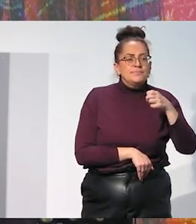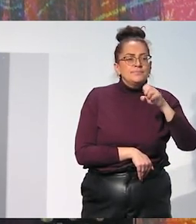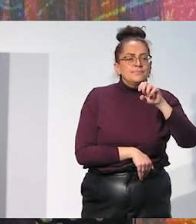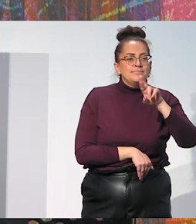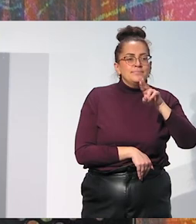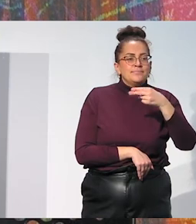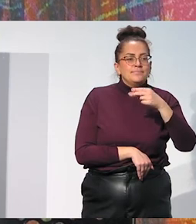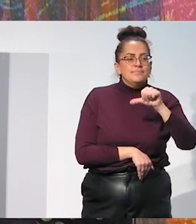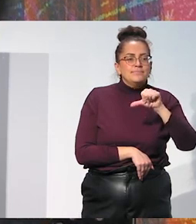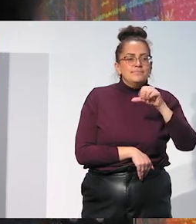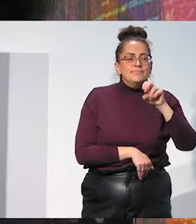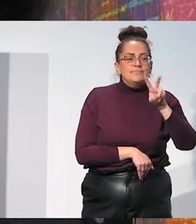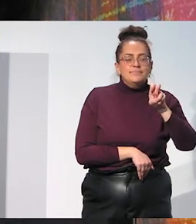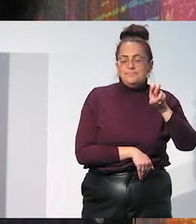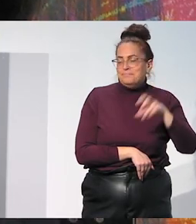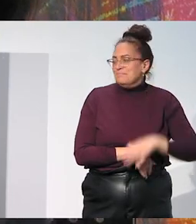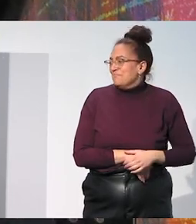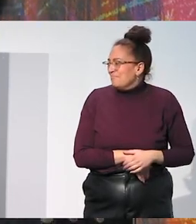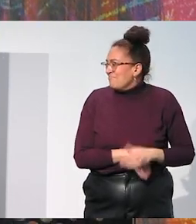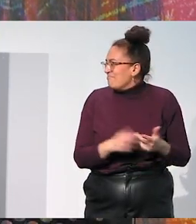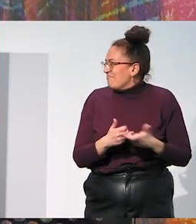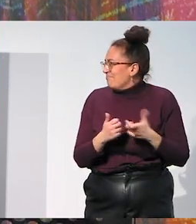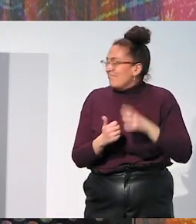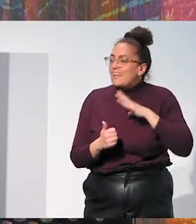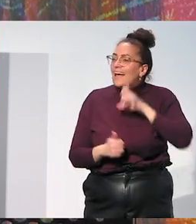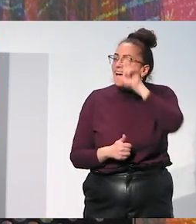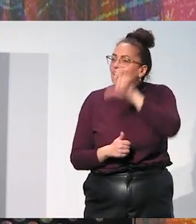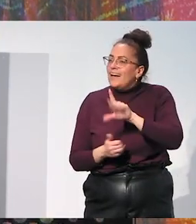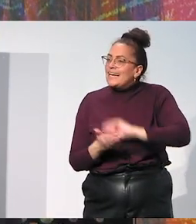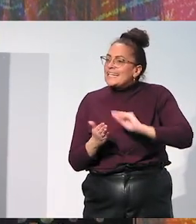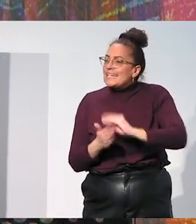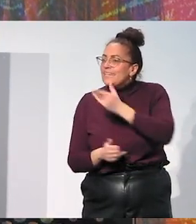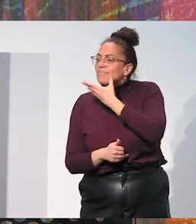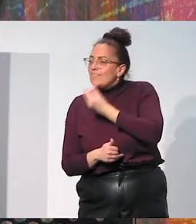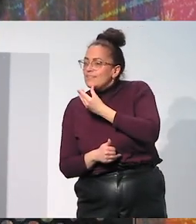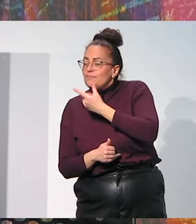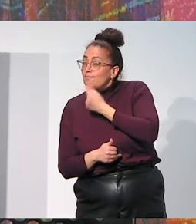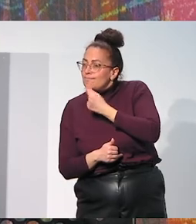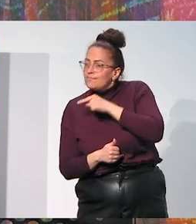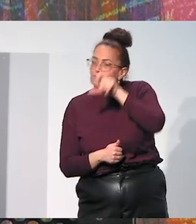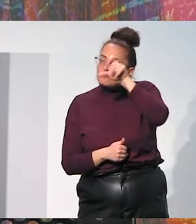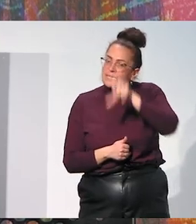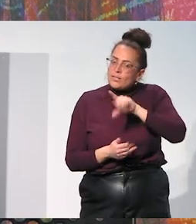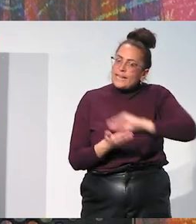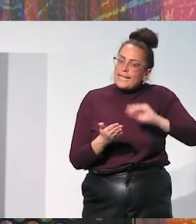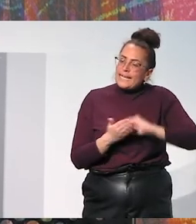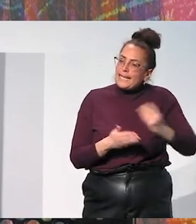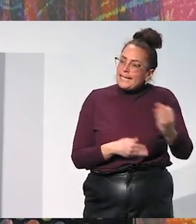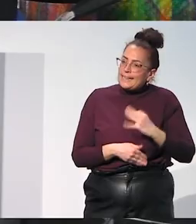plus facile à écrire et qu'est-ce qui est le plus dangereux? Je voudrais vous poser ces deux questions-là pour finir.